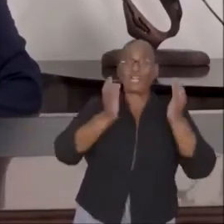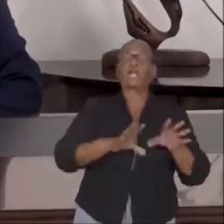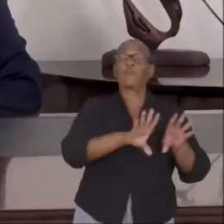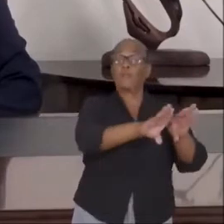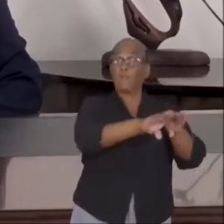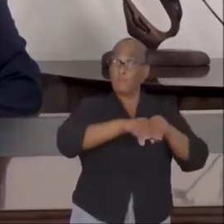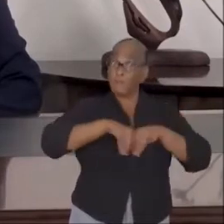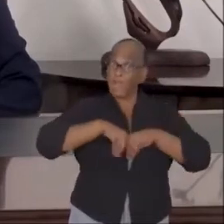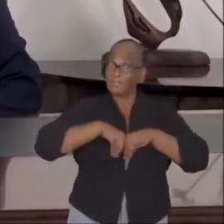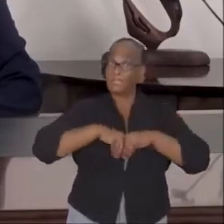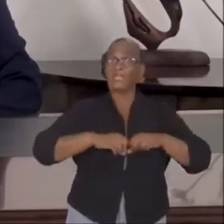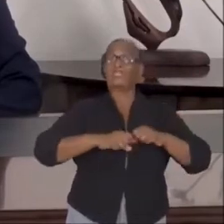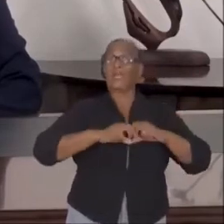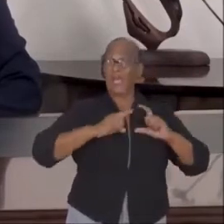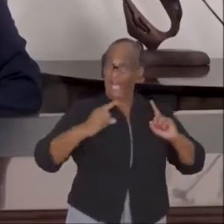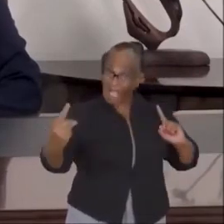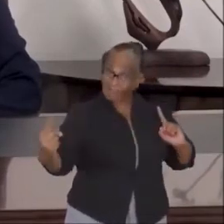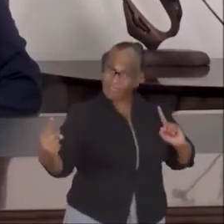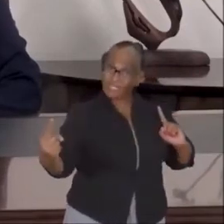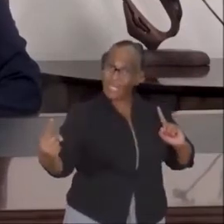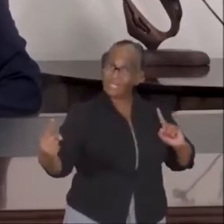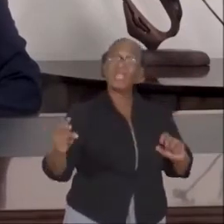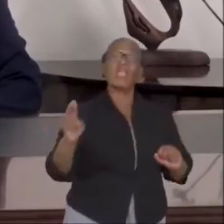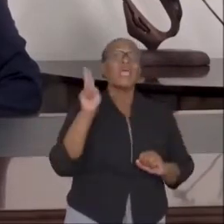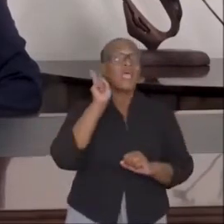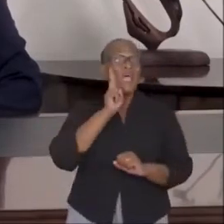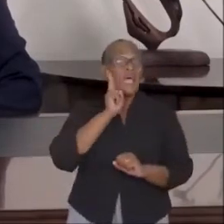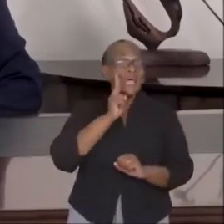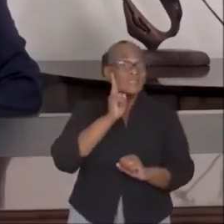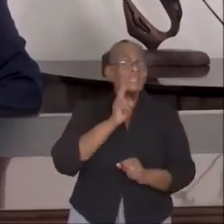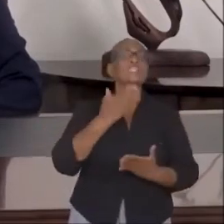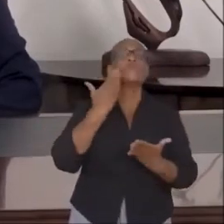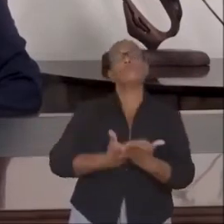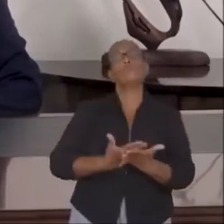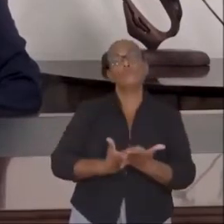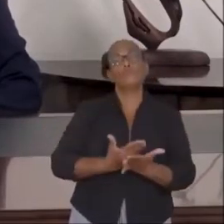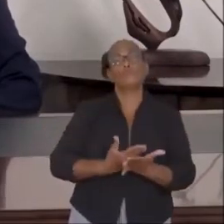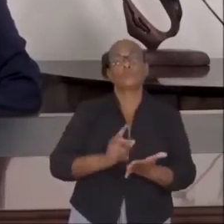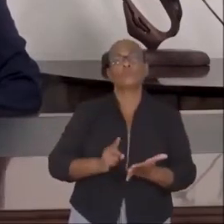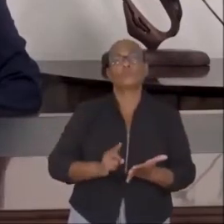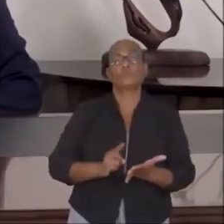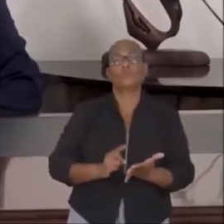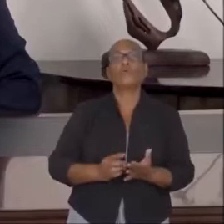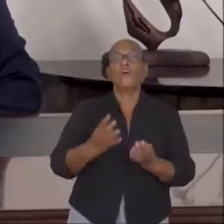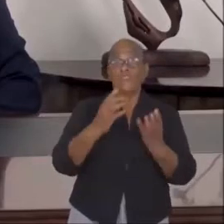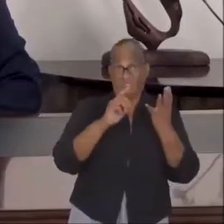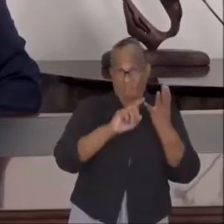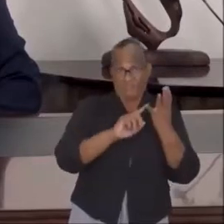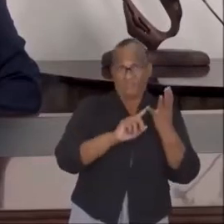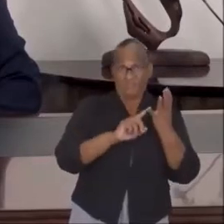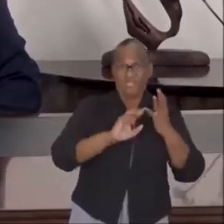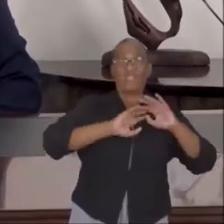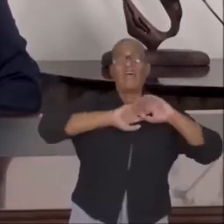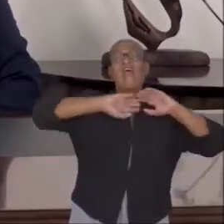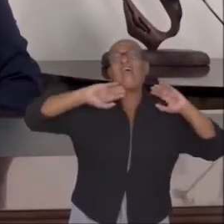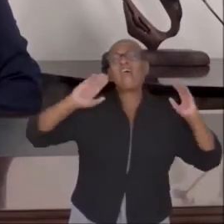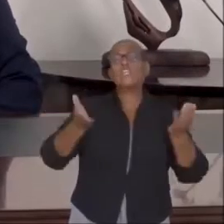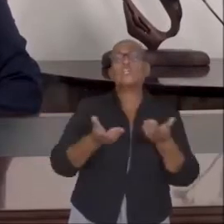inachtneming van de algemene maatregelen de fysieke afstand en de hygiëne kan garanderen.